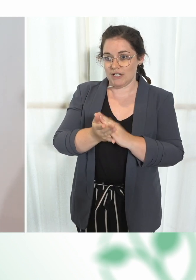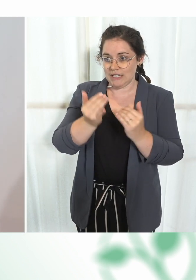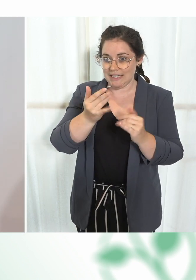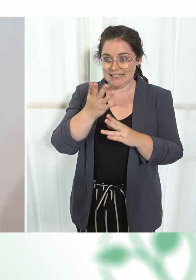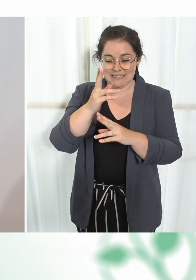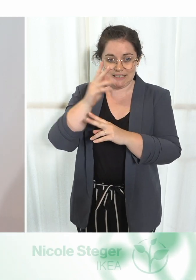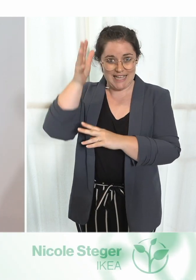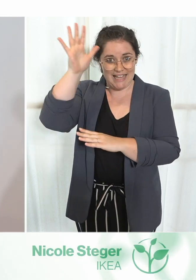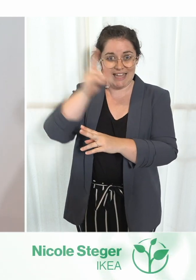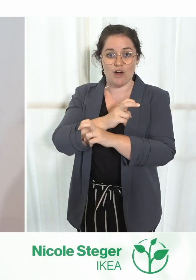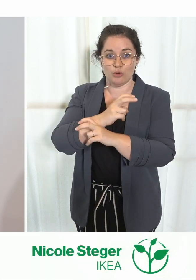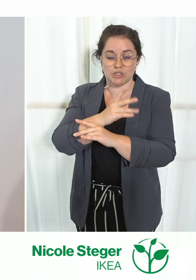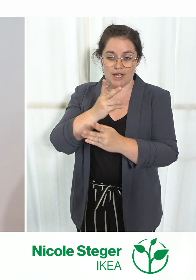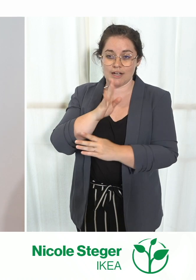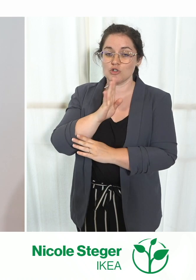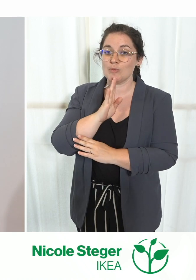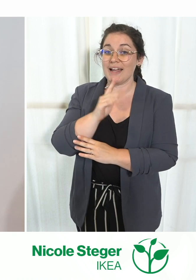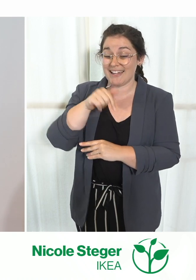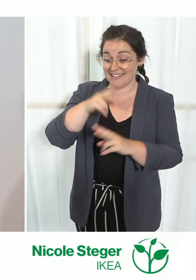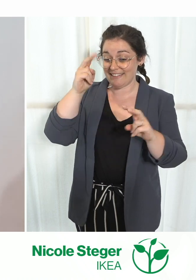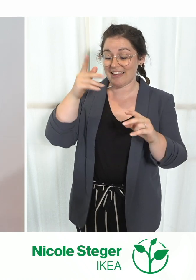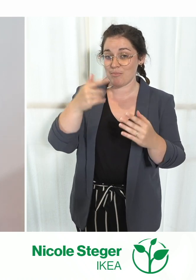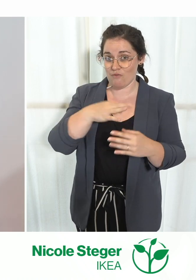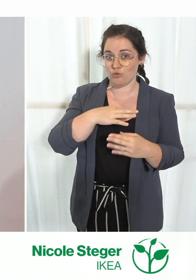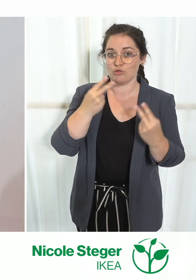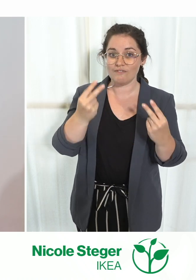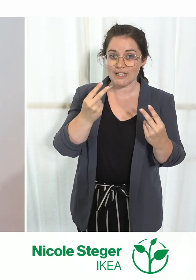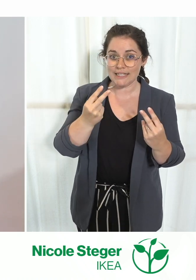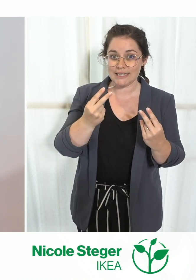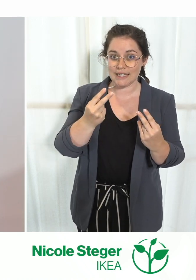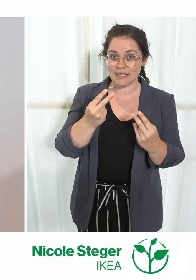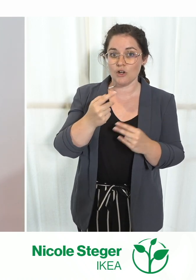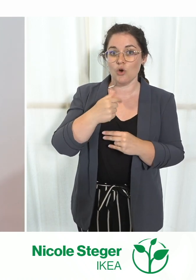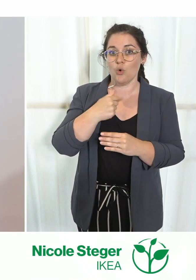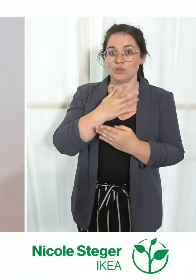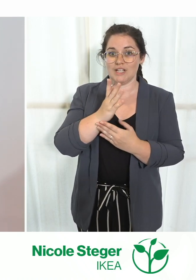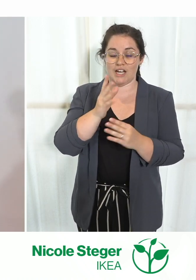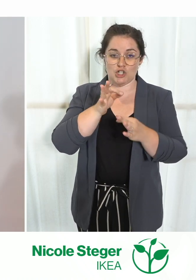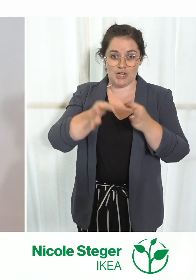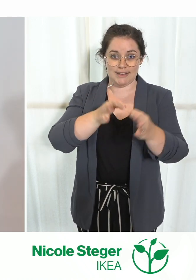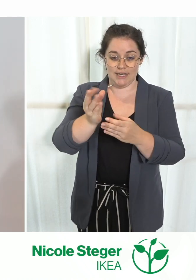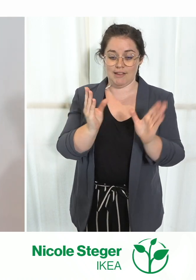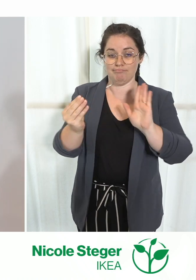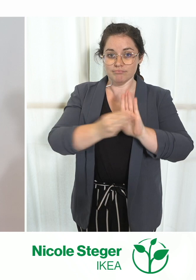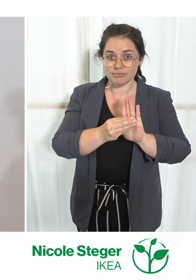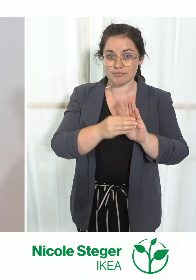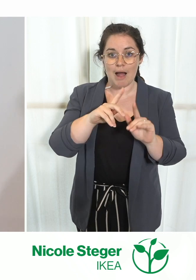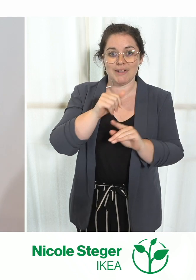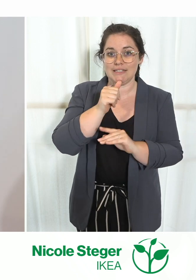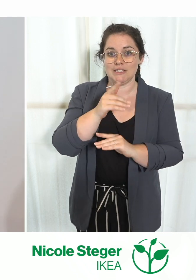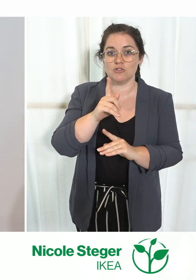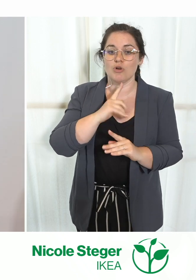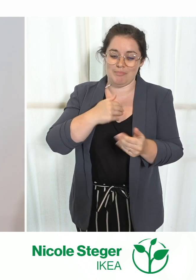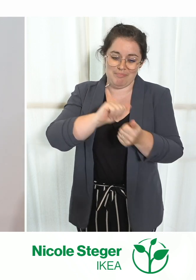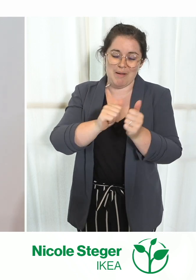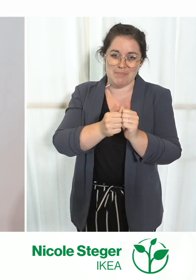IKEA Österreich sprechen. Also das Thema ist uns wichtig, ist natürlich in unsere D&I-Strategies verankert. Klarerweise aber nicht nur, ich sage immer, Papier